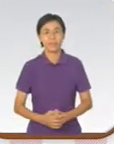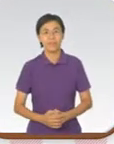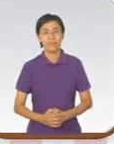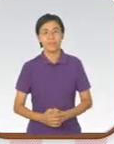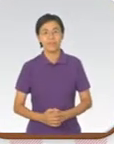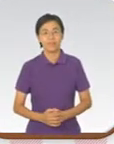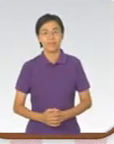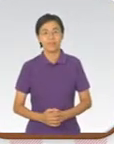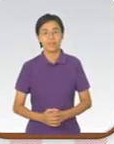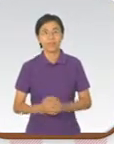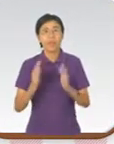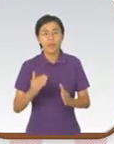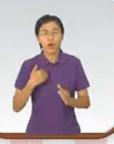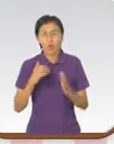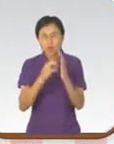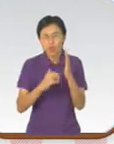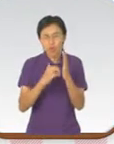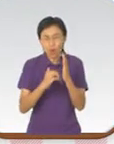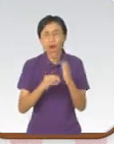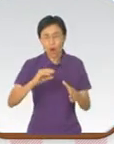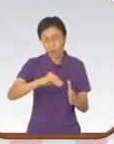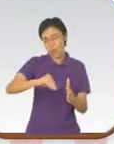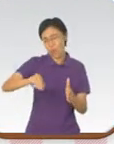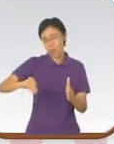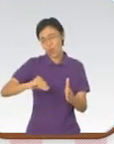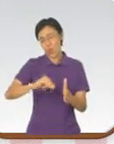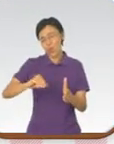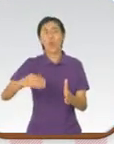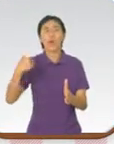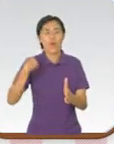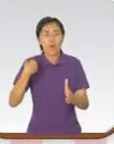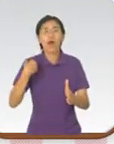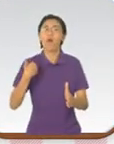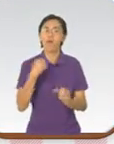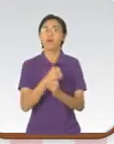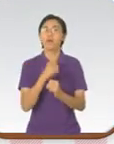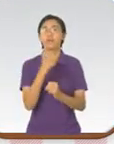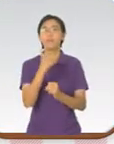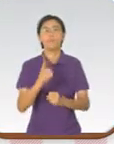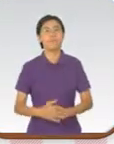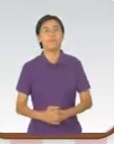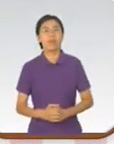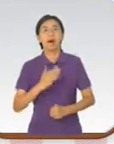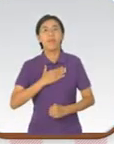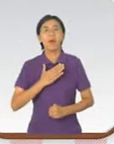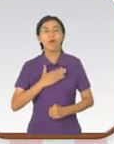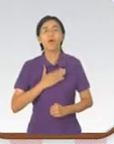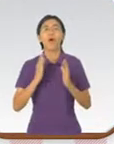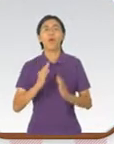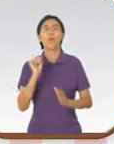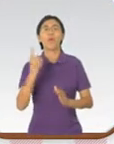บางคนเขาก็ขูดเป็นเส้นเล็กฝอยฝอยเล็กๆแล้วก็โปะๆๆๆลงไปเลยก็อีกแบบนึงก็ได้เหมือนกัน ผมก็เป็นตัวแทนมือใหม่ไปแล้